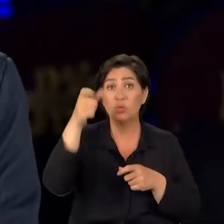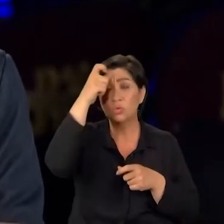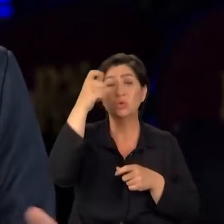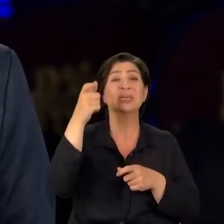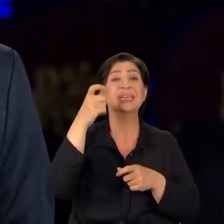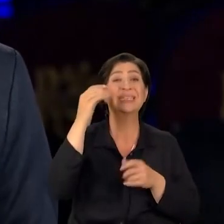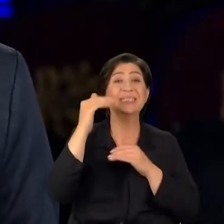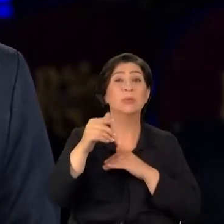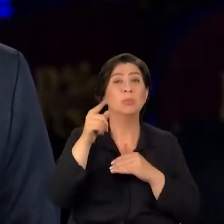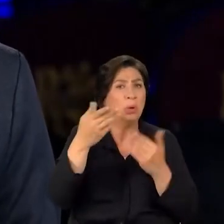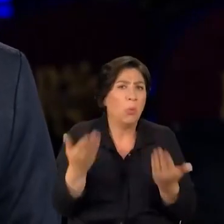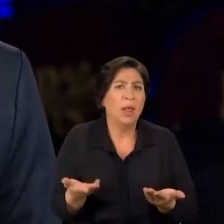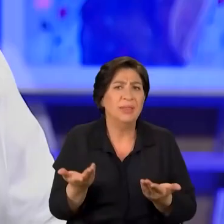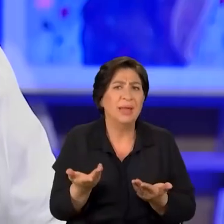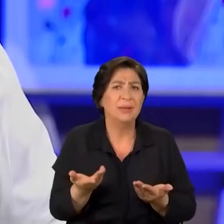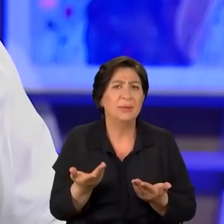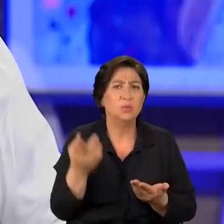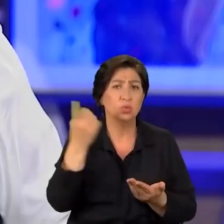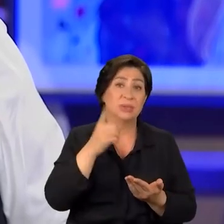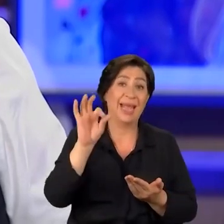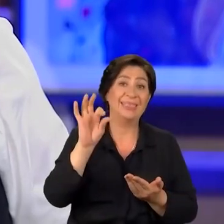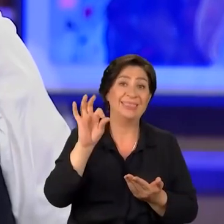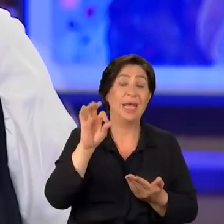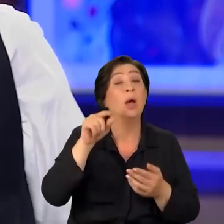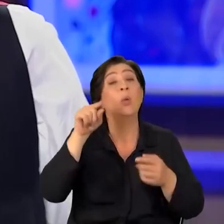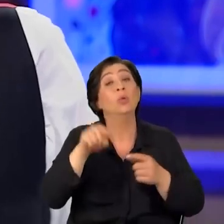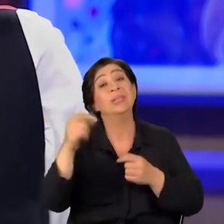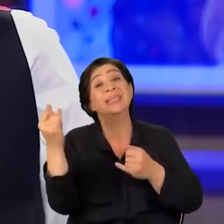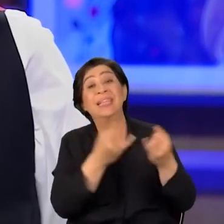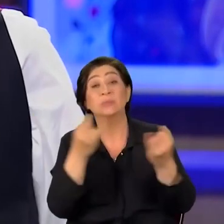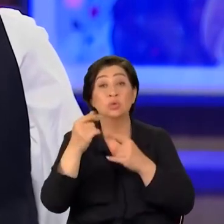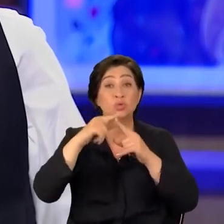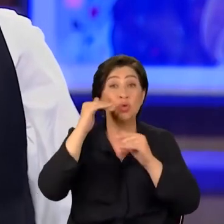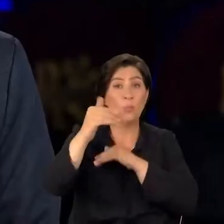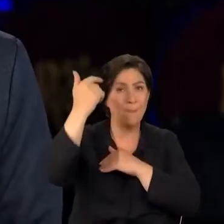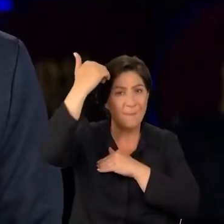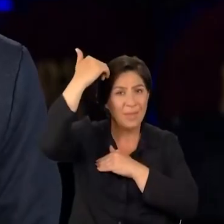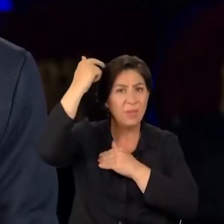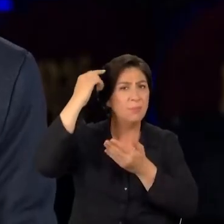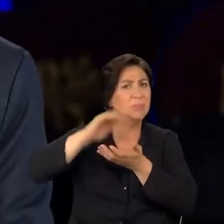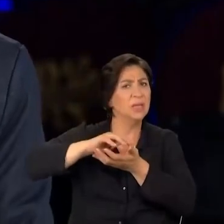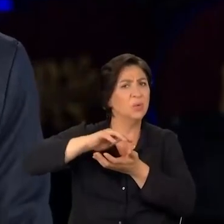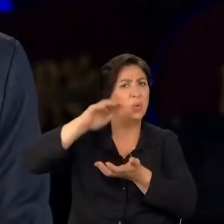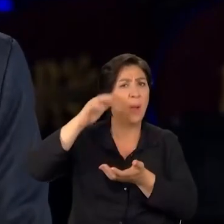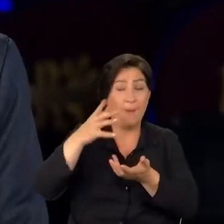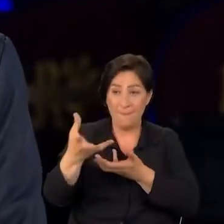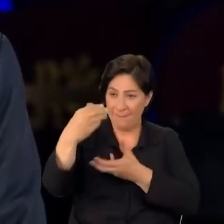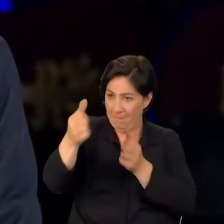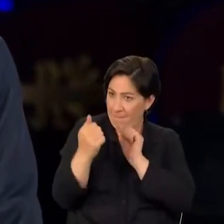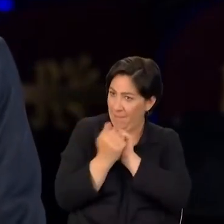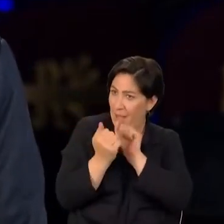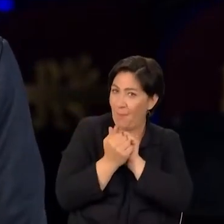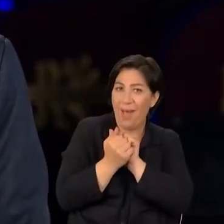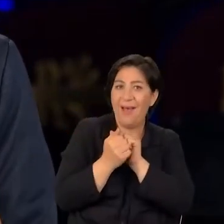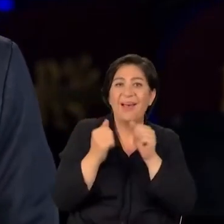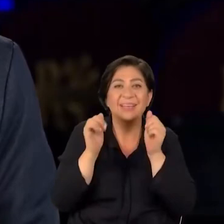insanının %50'si buna razı. Çünkü bütün bu tartışmalar toplumsal bellekte bir şey biriktiriyor ve bir arada yaşama arzusu